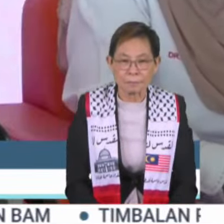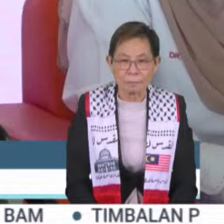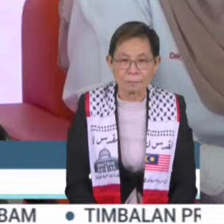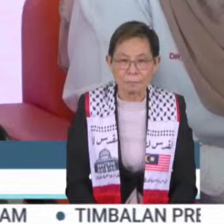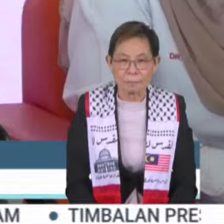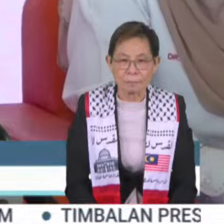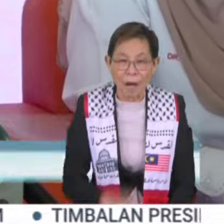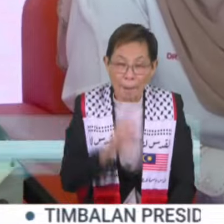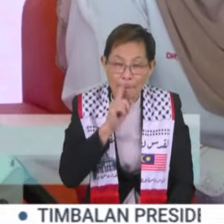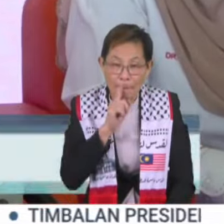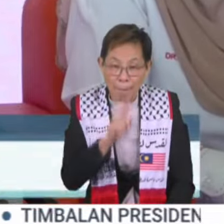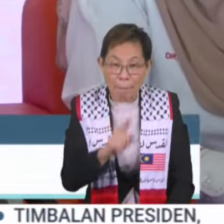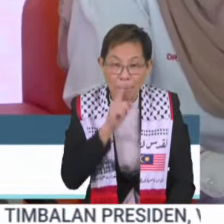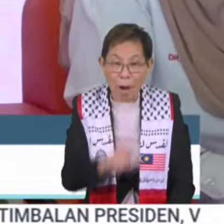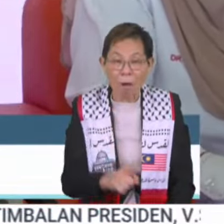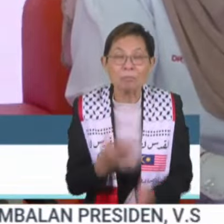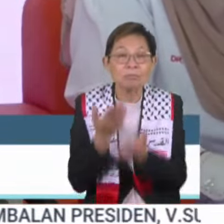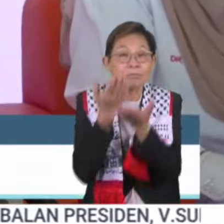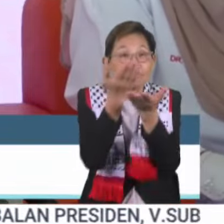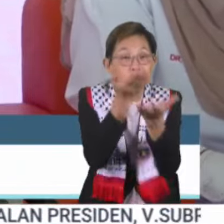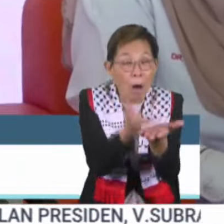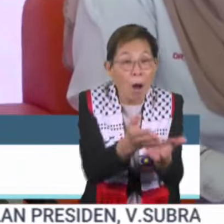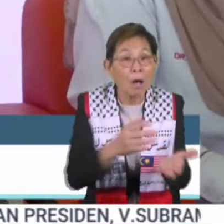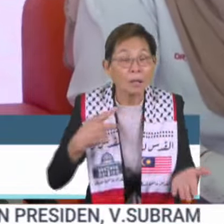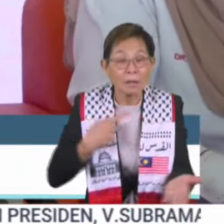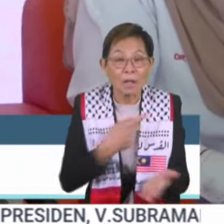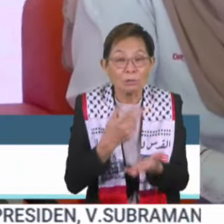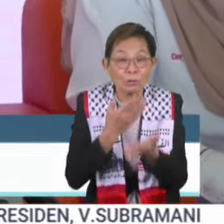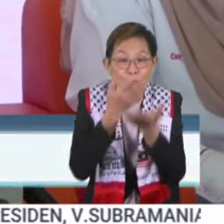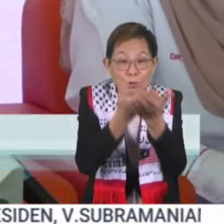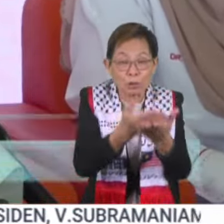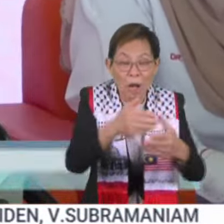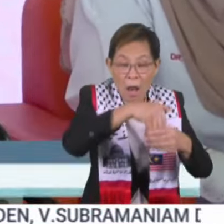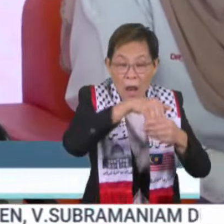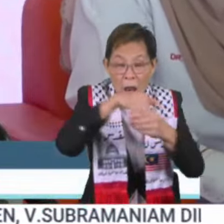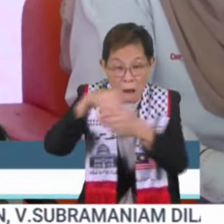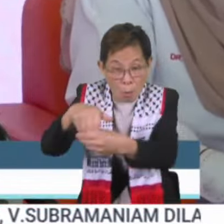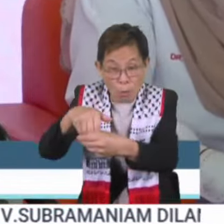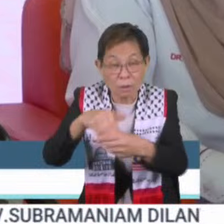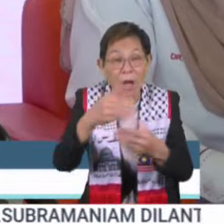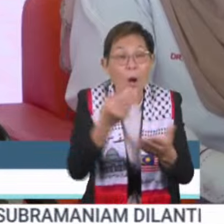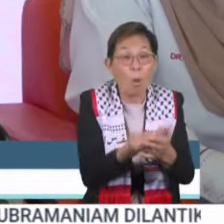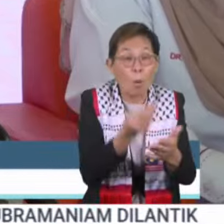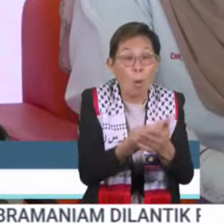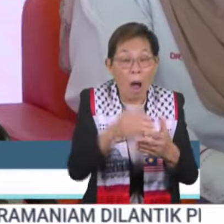Akan pastinya ya mengemukakan syur supaya